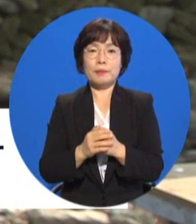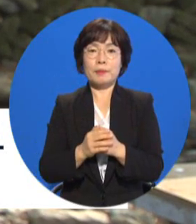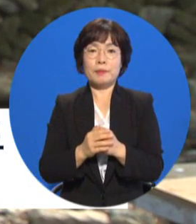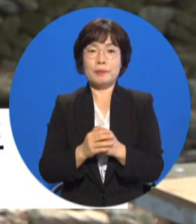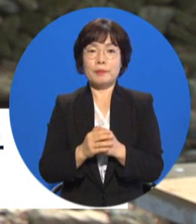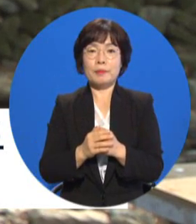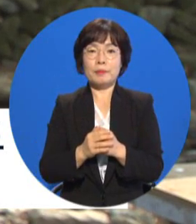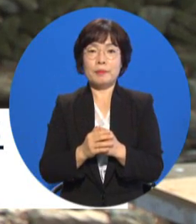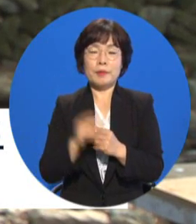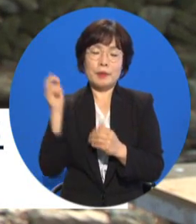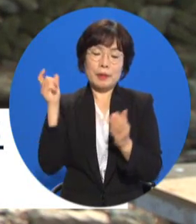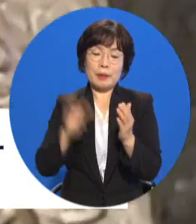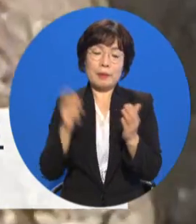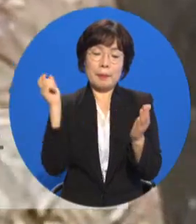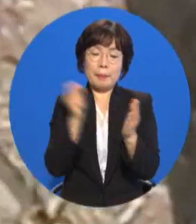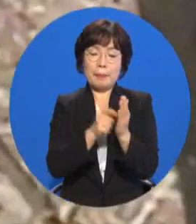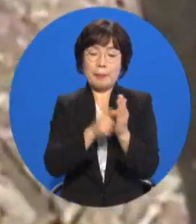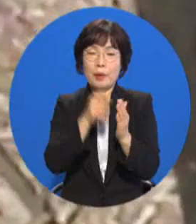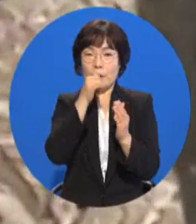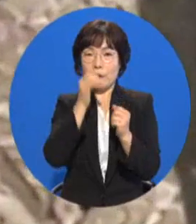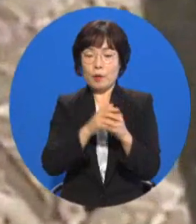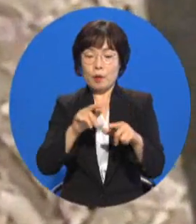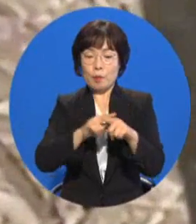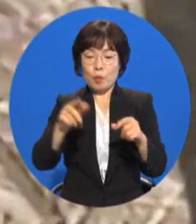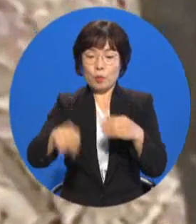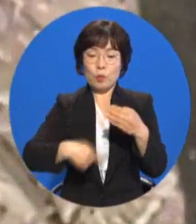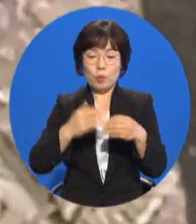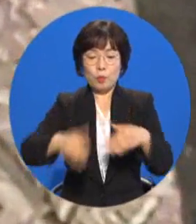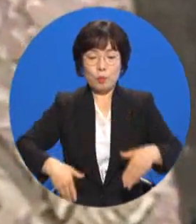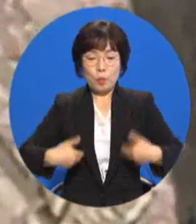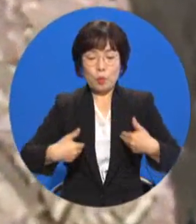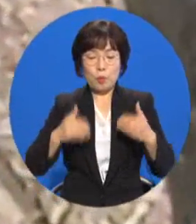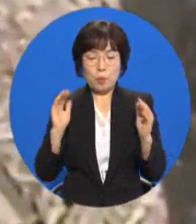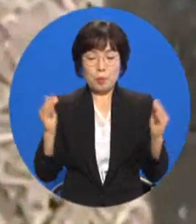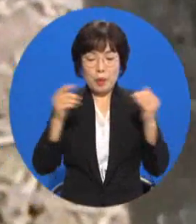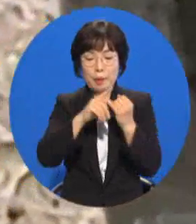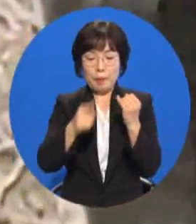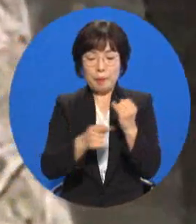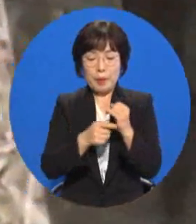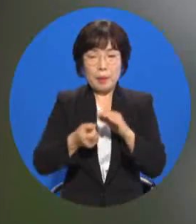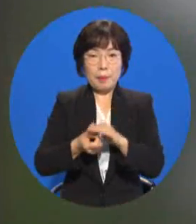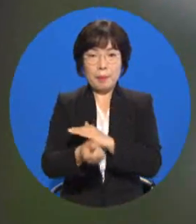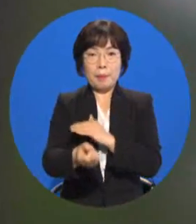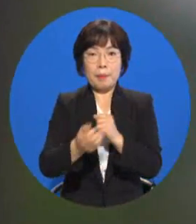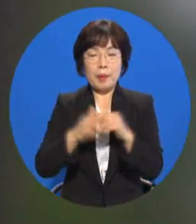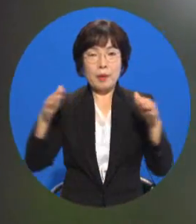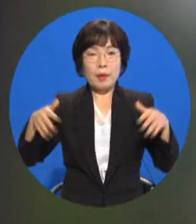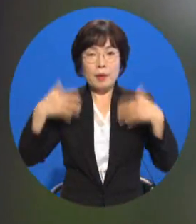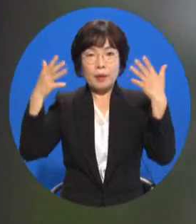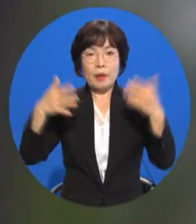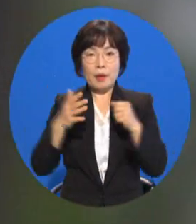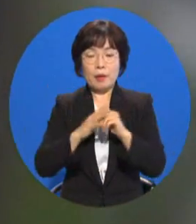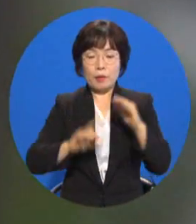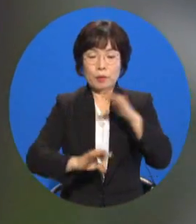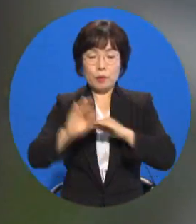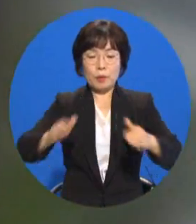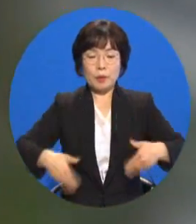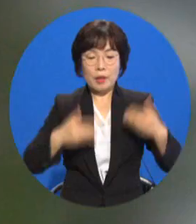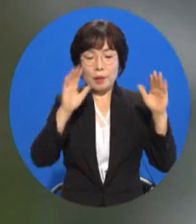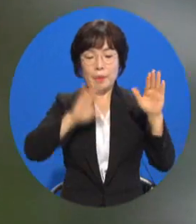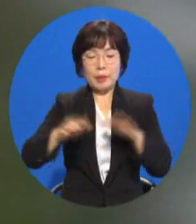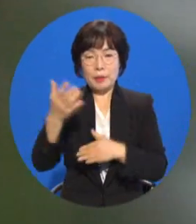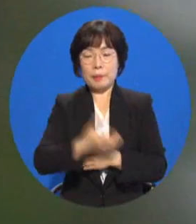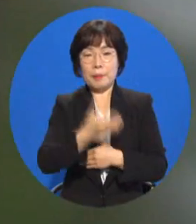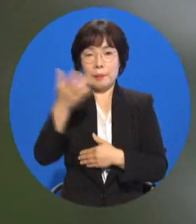심각하게 세게 때리더라고요. 보통 봄철에 둥지를 파고 산란을 한 뒤 지내다 가을이면 동남아시아 등지로